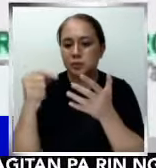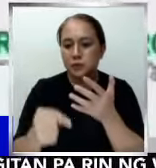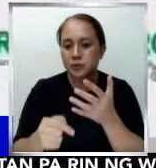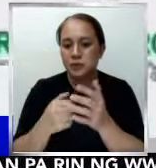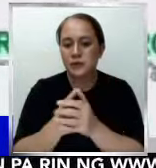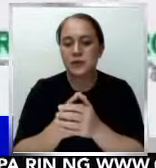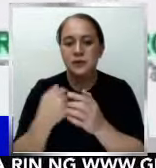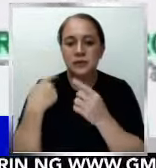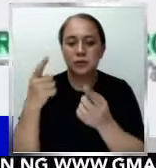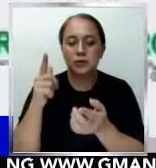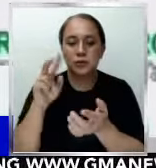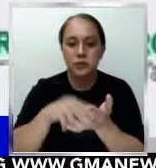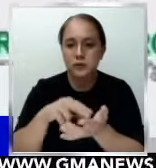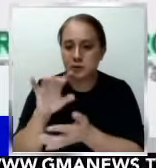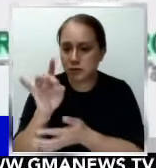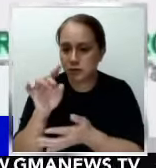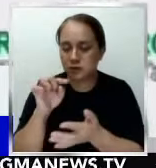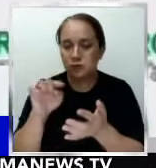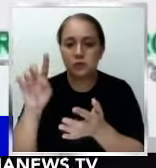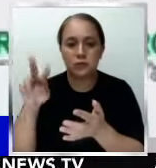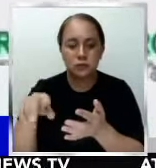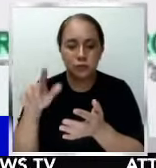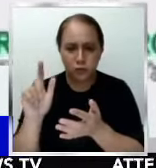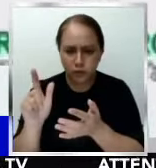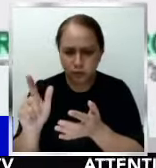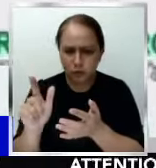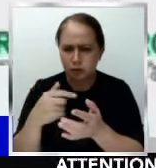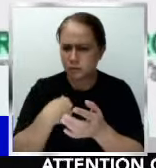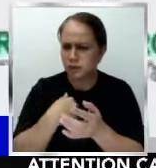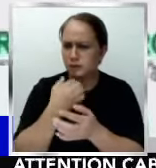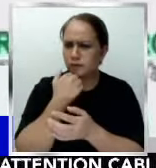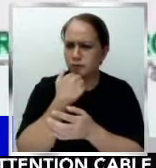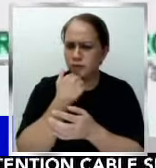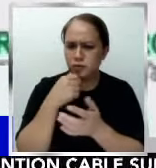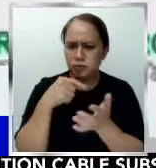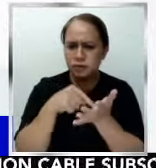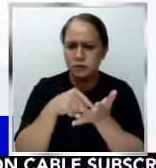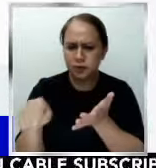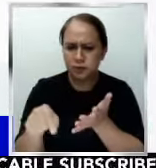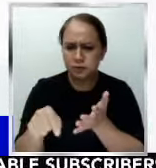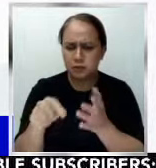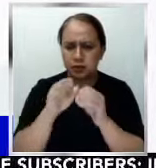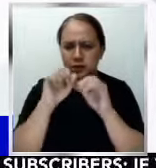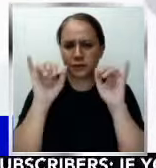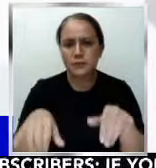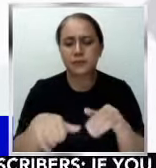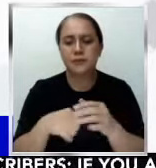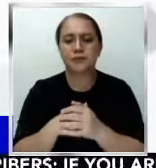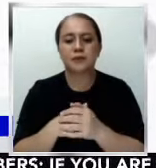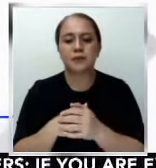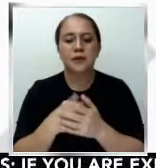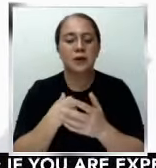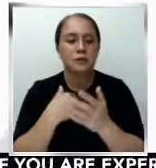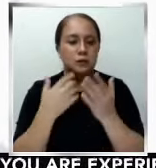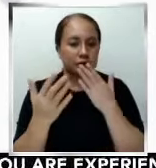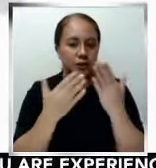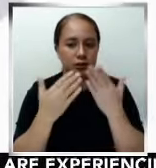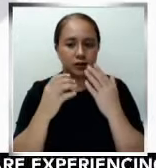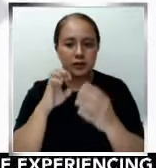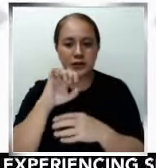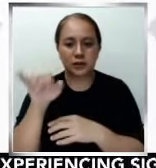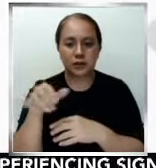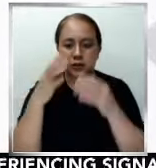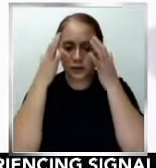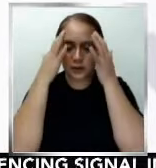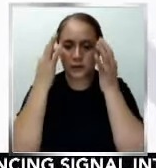to 2020, there was something wrong with the payment system. Nagpasalamat naman si EJ sa naging desisyon